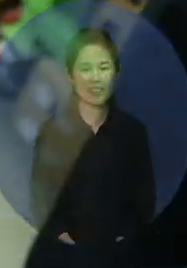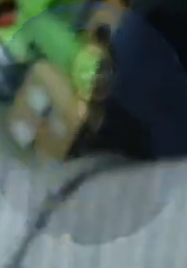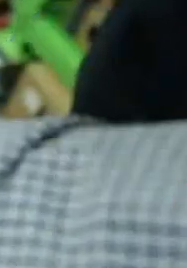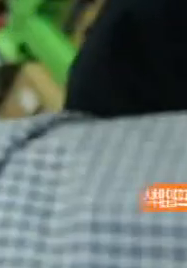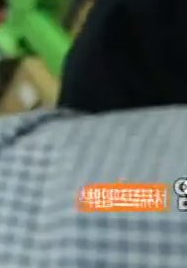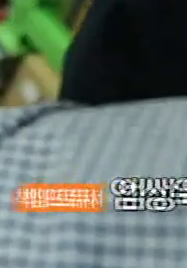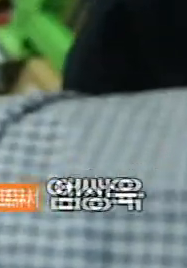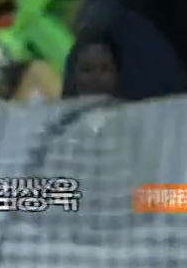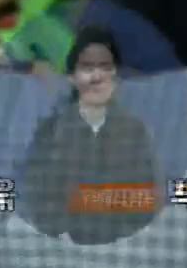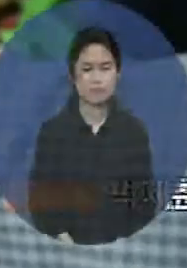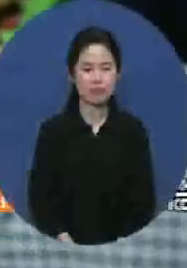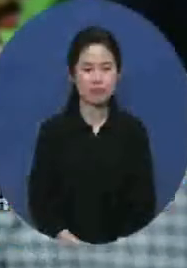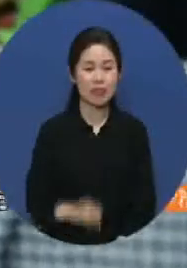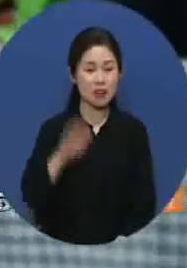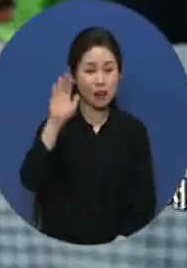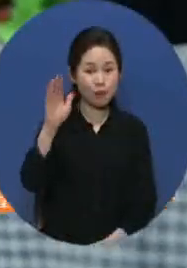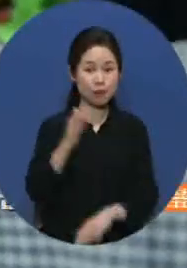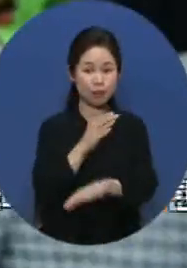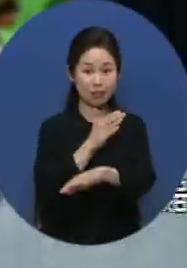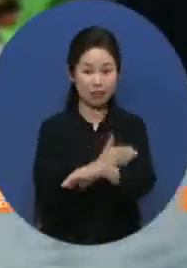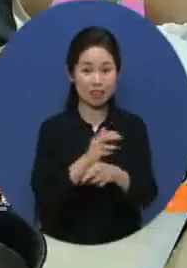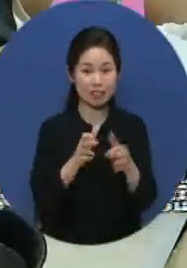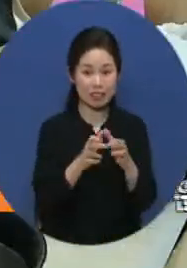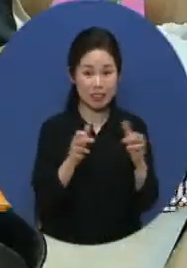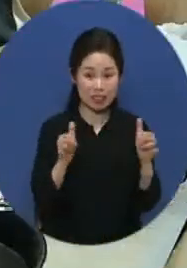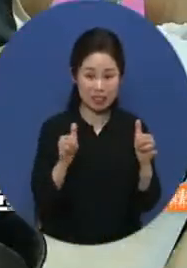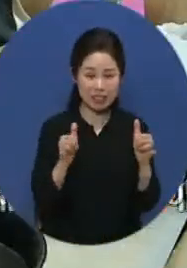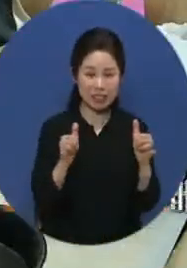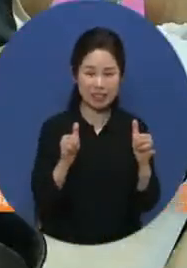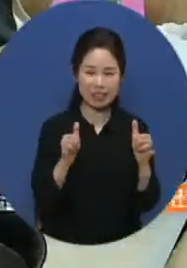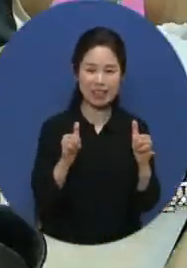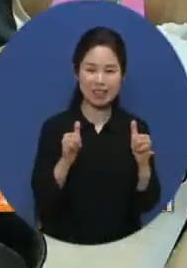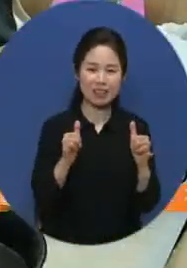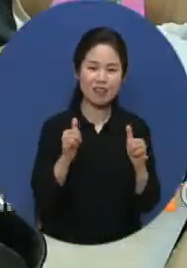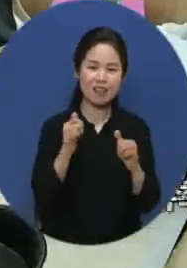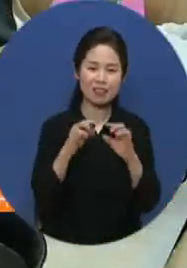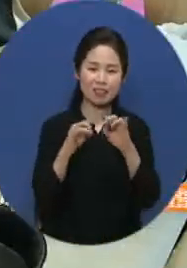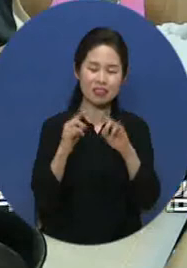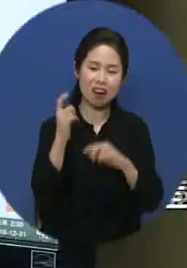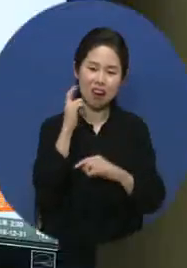더 많은 절단장애인들이 어려움 없이 전자의술을 쓰는